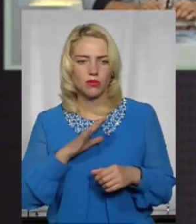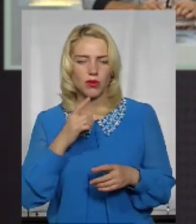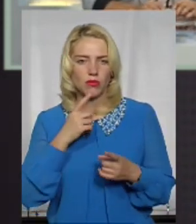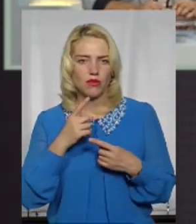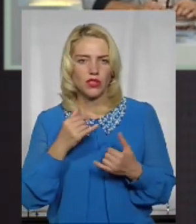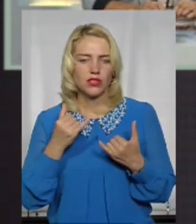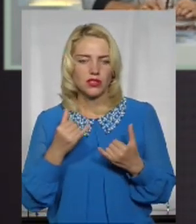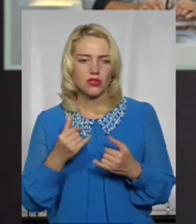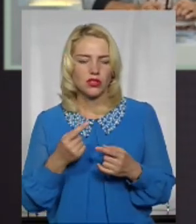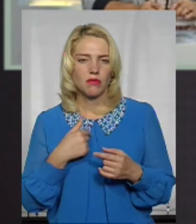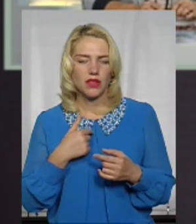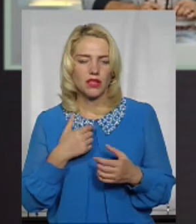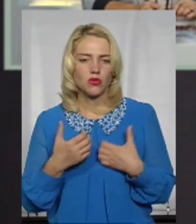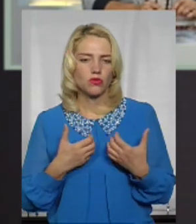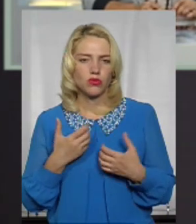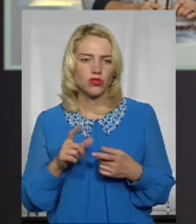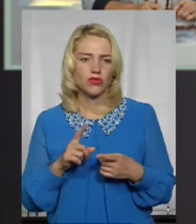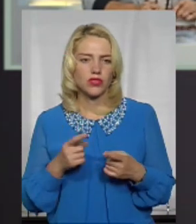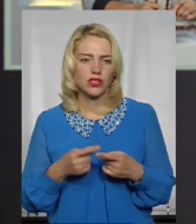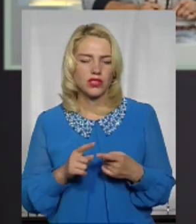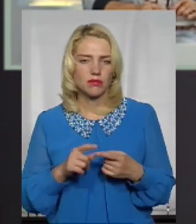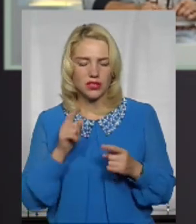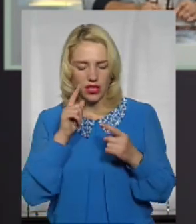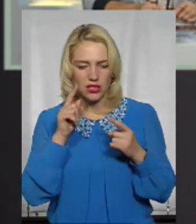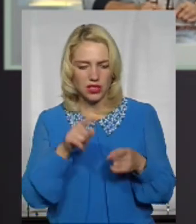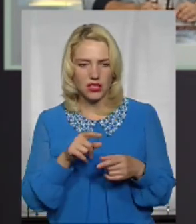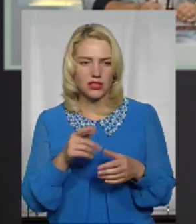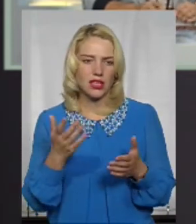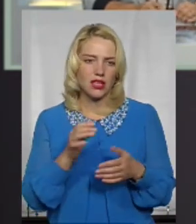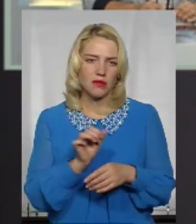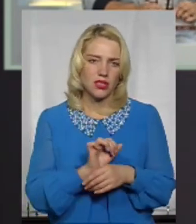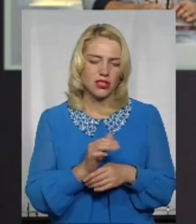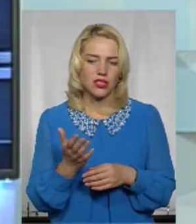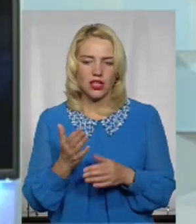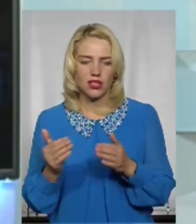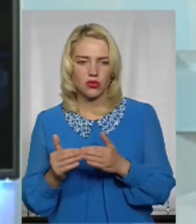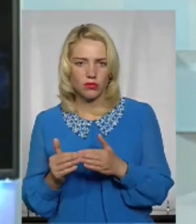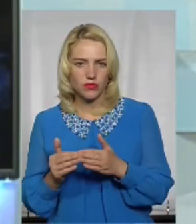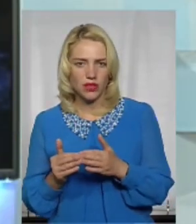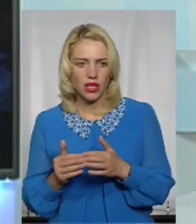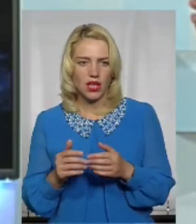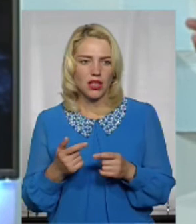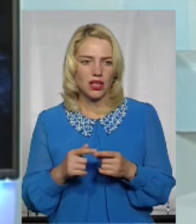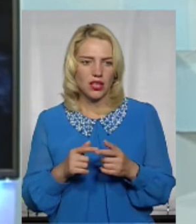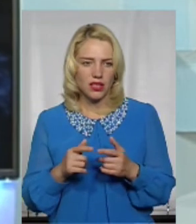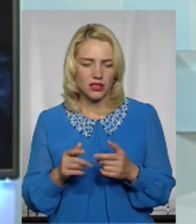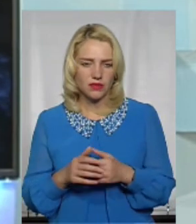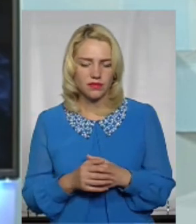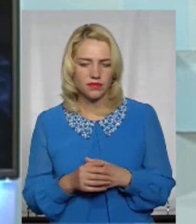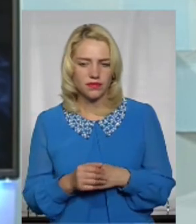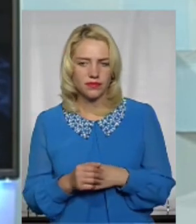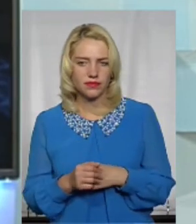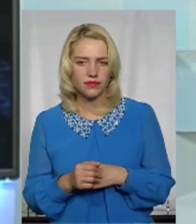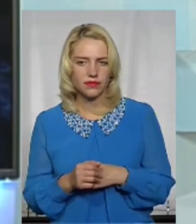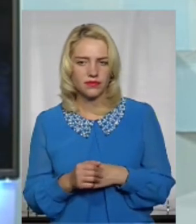обговорити сьогодні. По-перше, мене турбує, от ми зациклились там, яка машина, який дом, чи ще ми там яка ділянка. В той